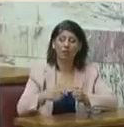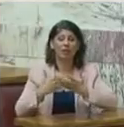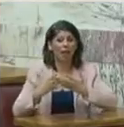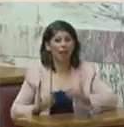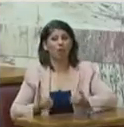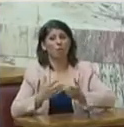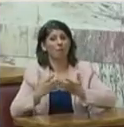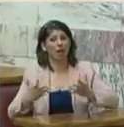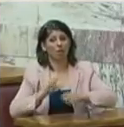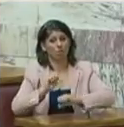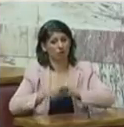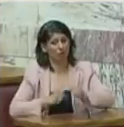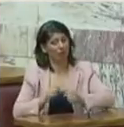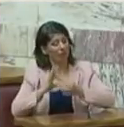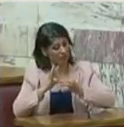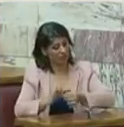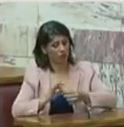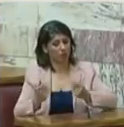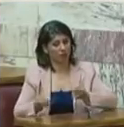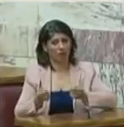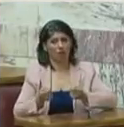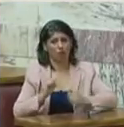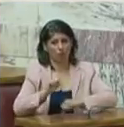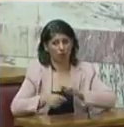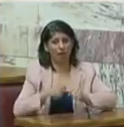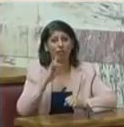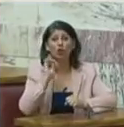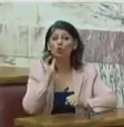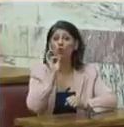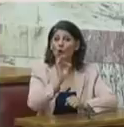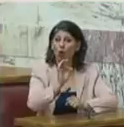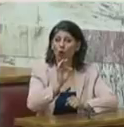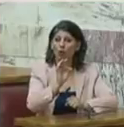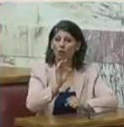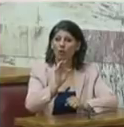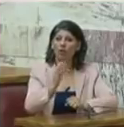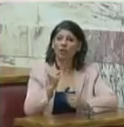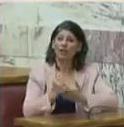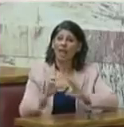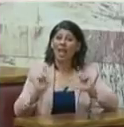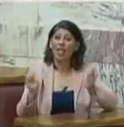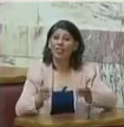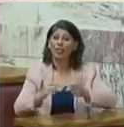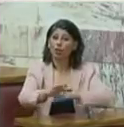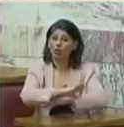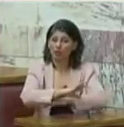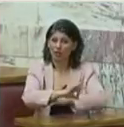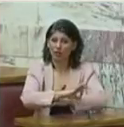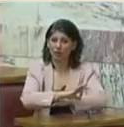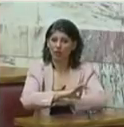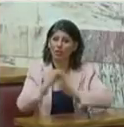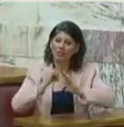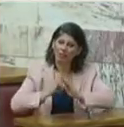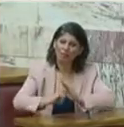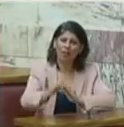θα συνεχίσουμε να την κάνουμε με στόχο αλλά και εθνικό σχέδιο σε βάθος